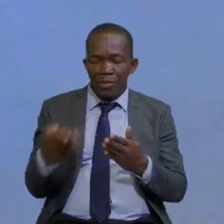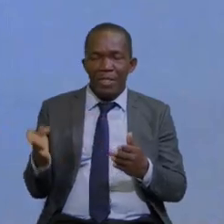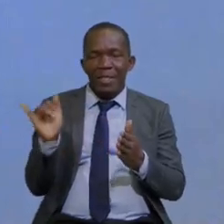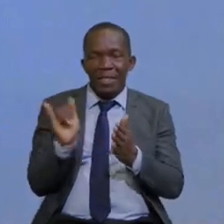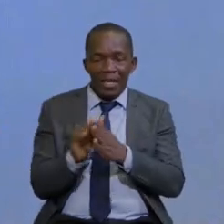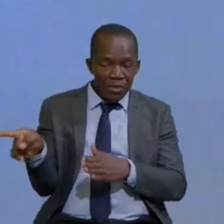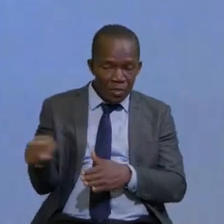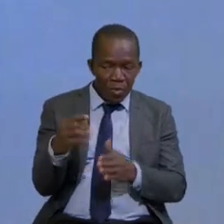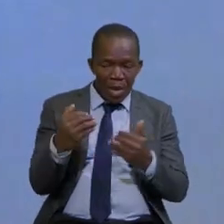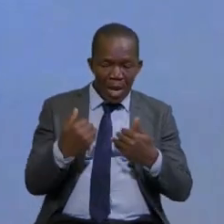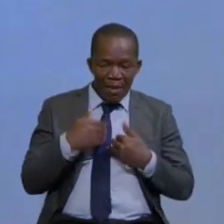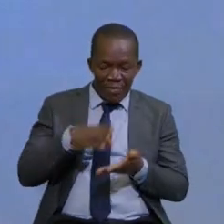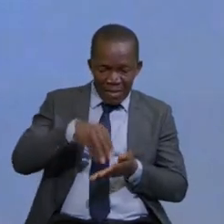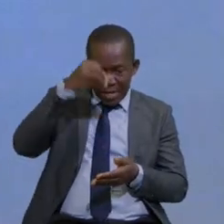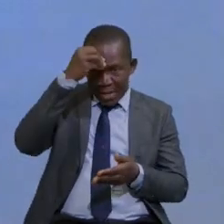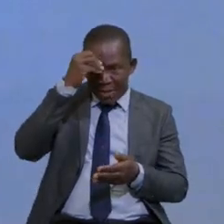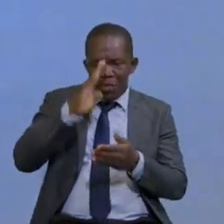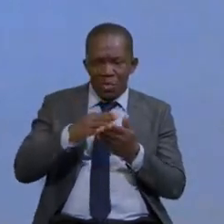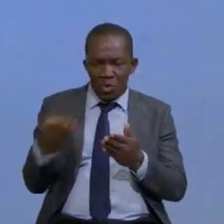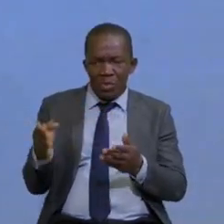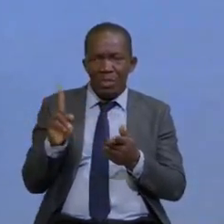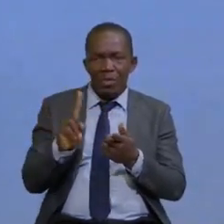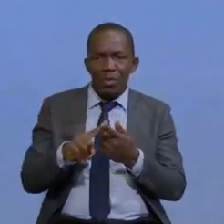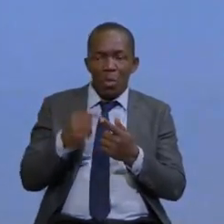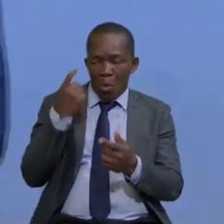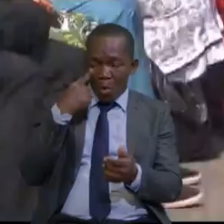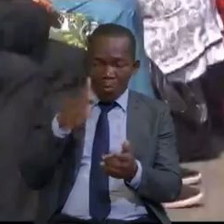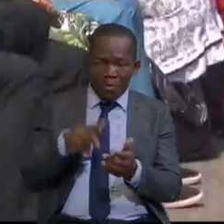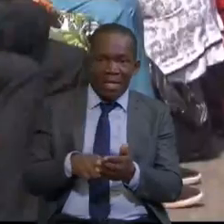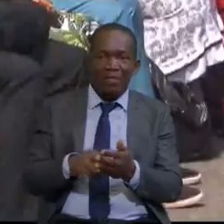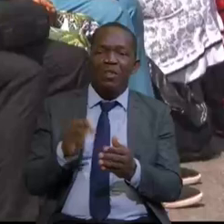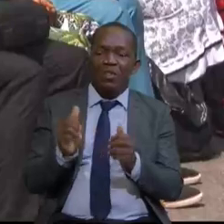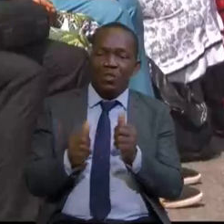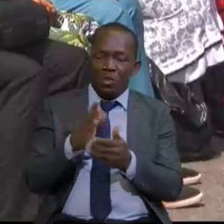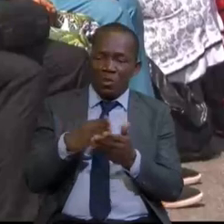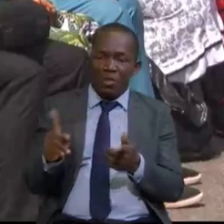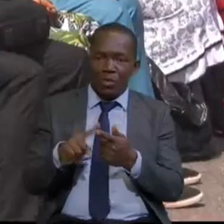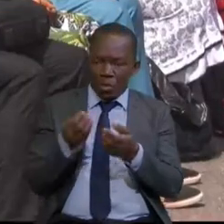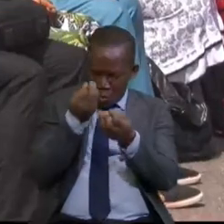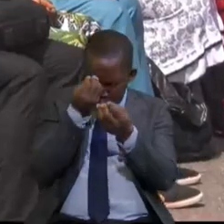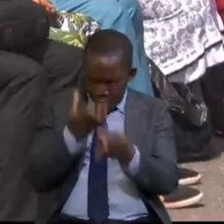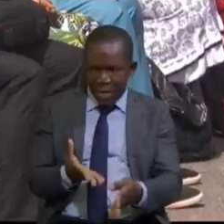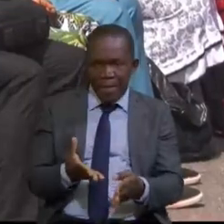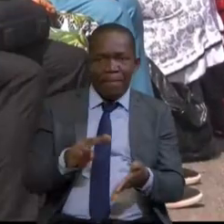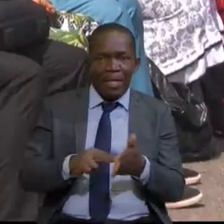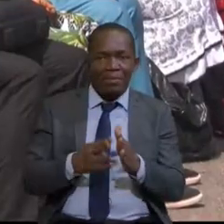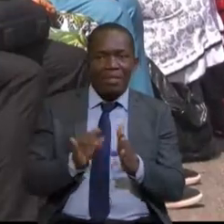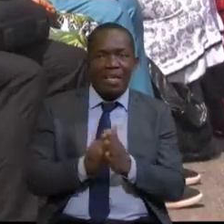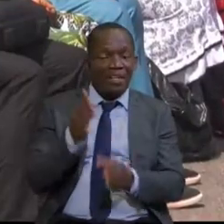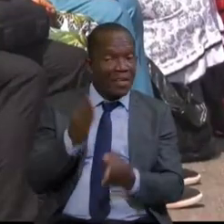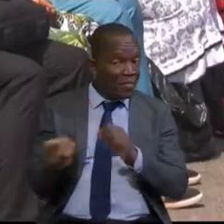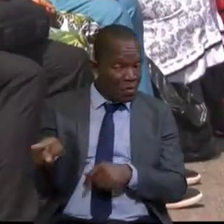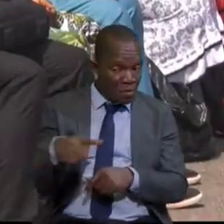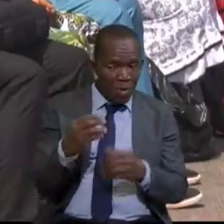chose à observer. Tu l'avais dit qu'il faut obéir. Si tu as volé, il dit que nous devons t'enseigner quelque